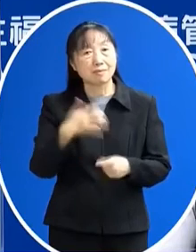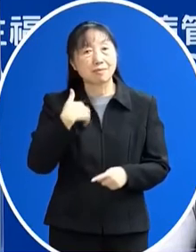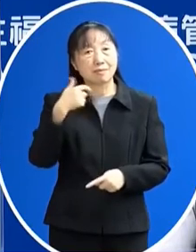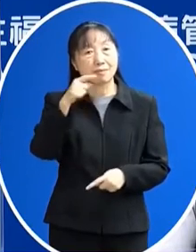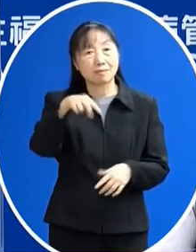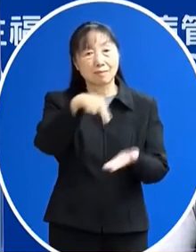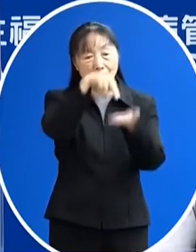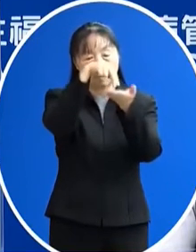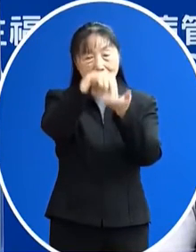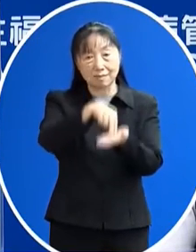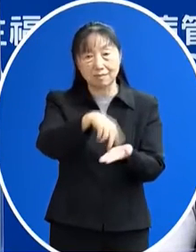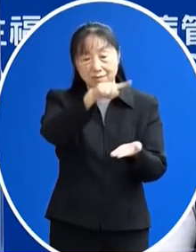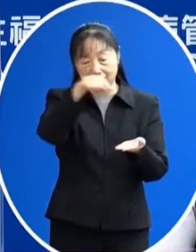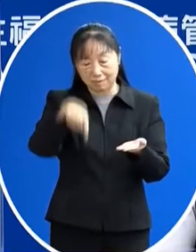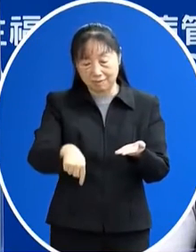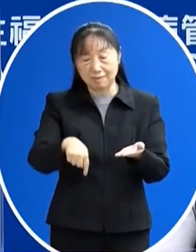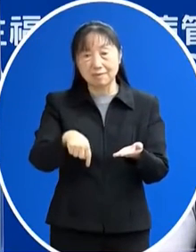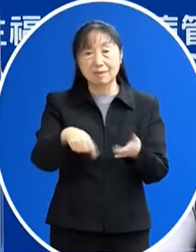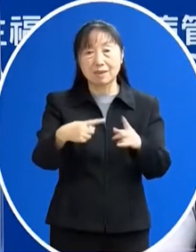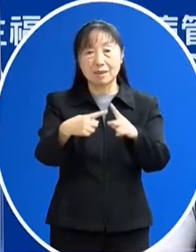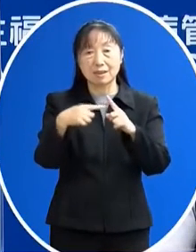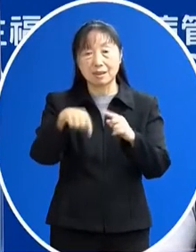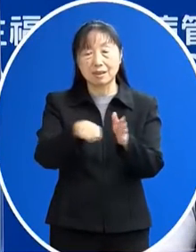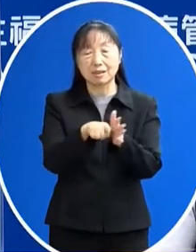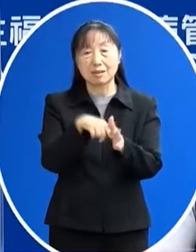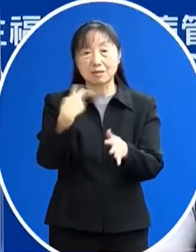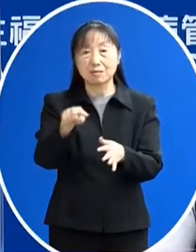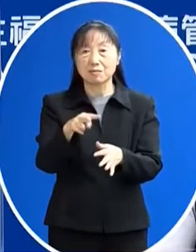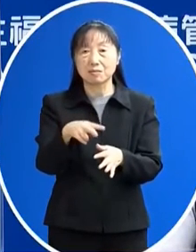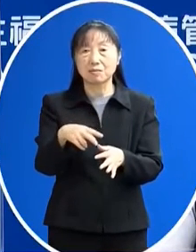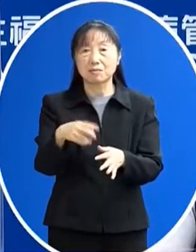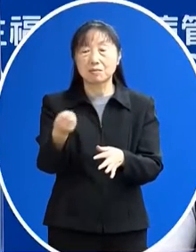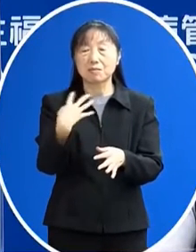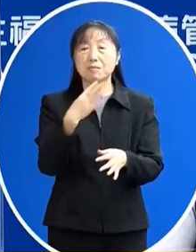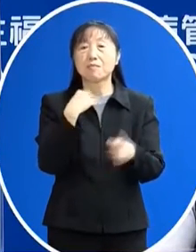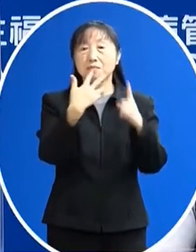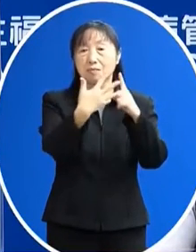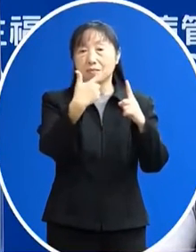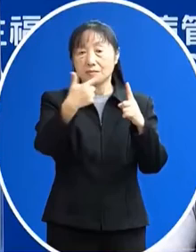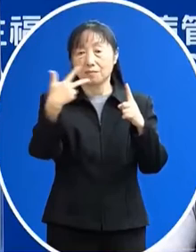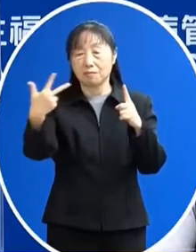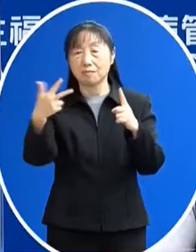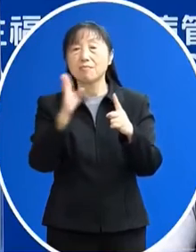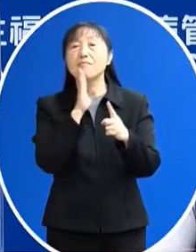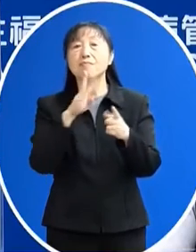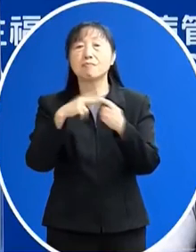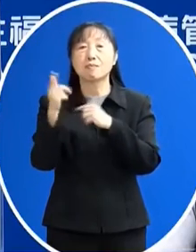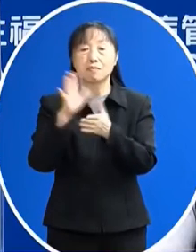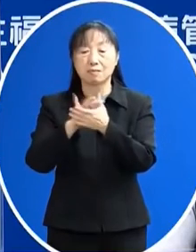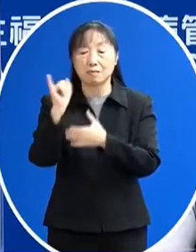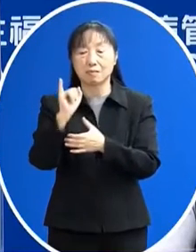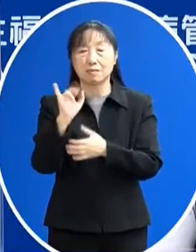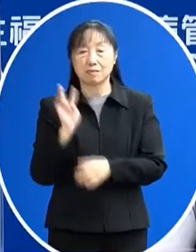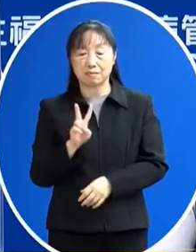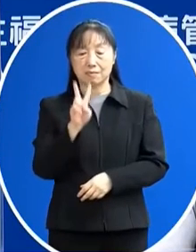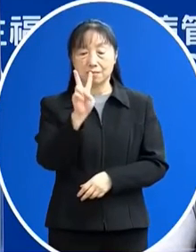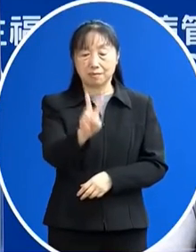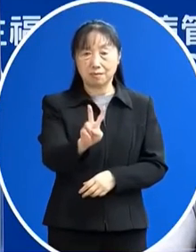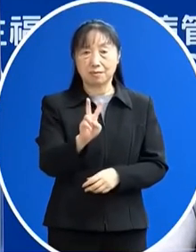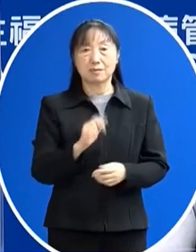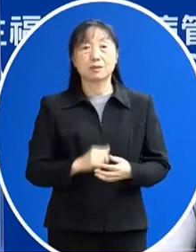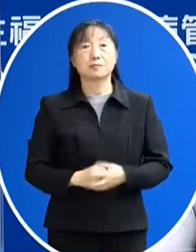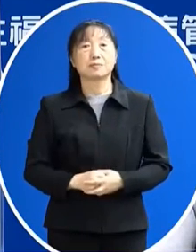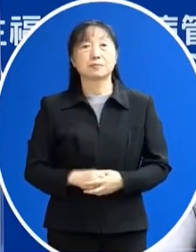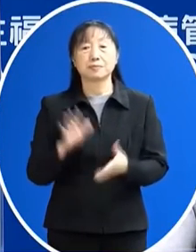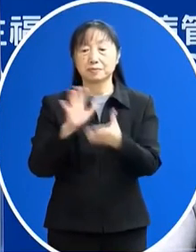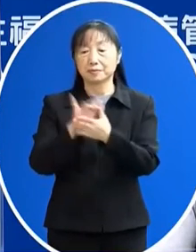候才来报，就是说他是跟他这个18677是跟他女朋友一起去的，然后